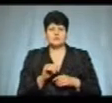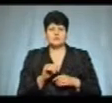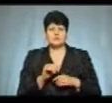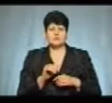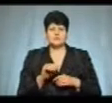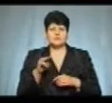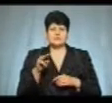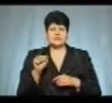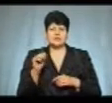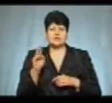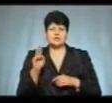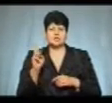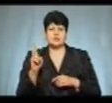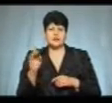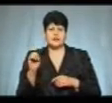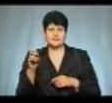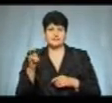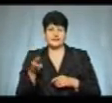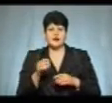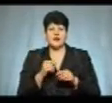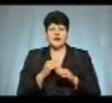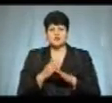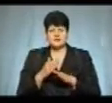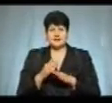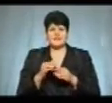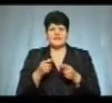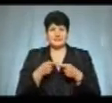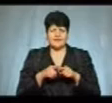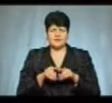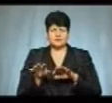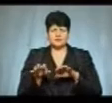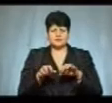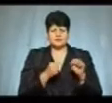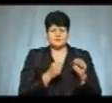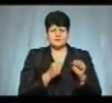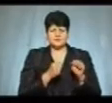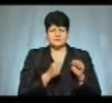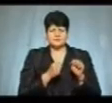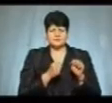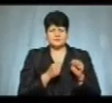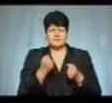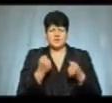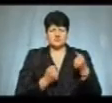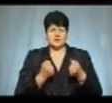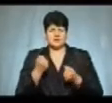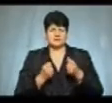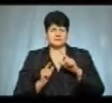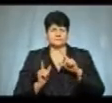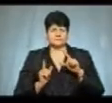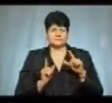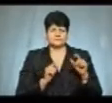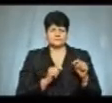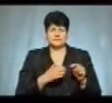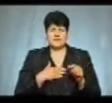в Ташкент, а частина виїжджала з технікою на броні, машинами. І